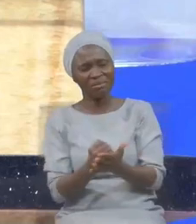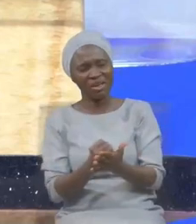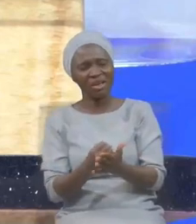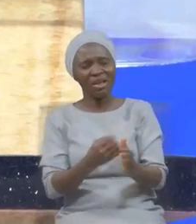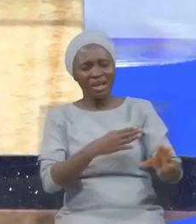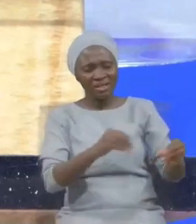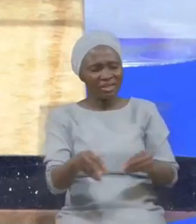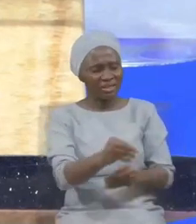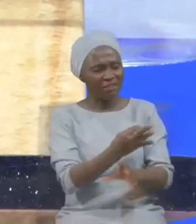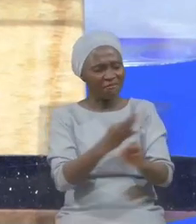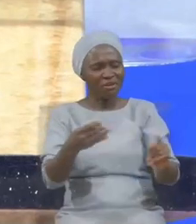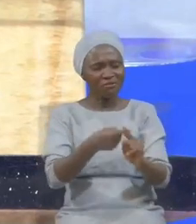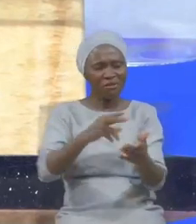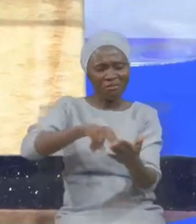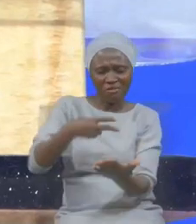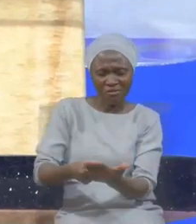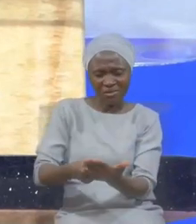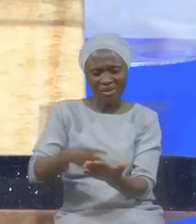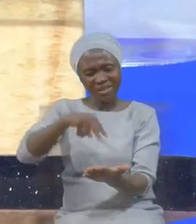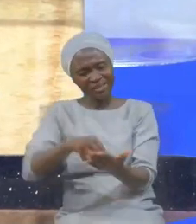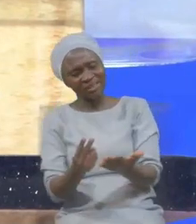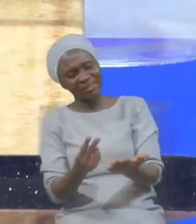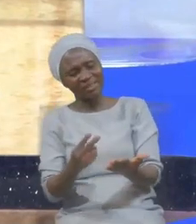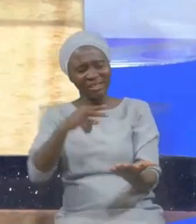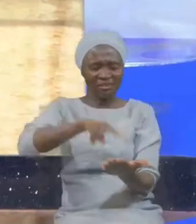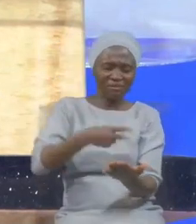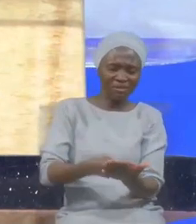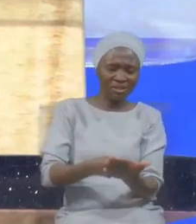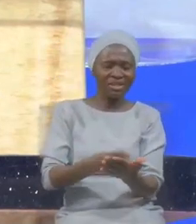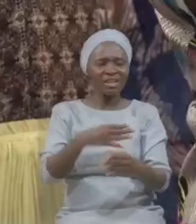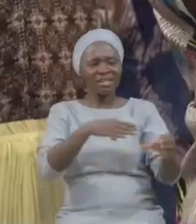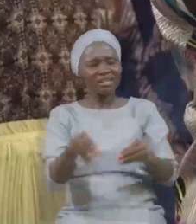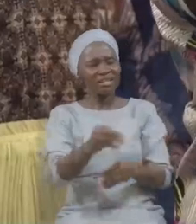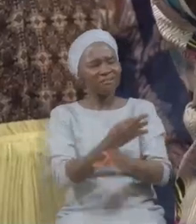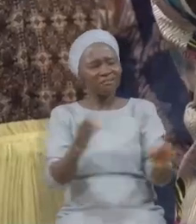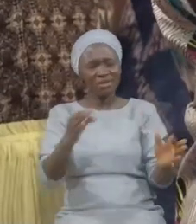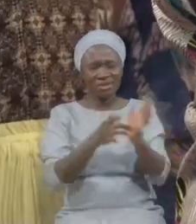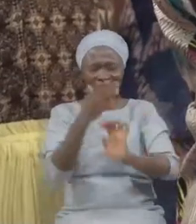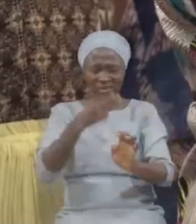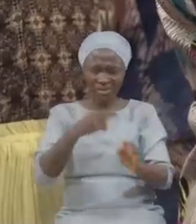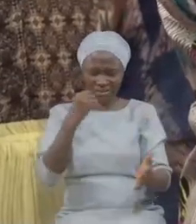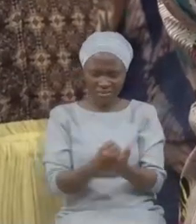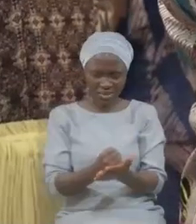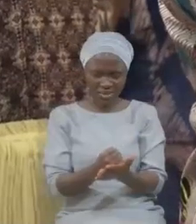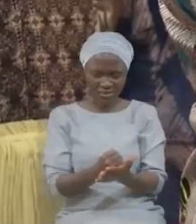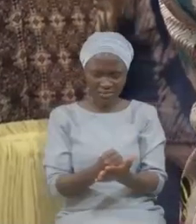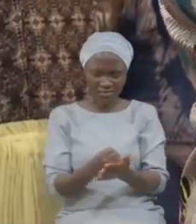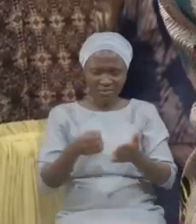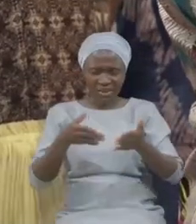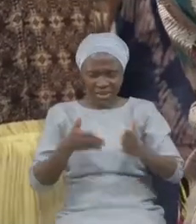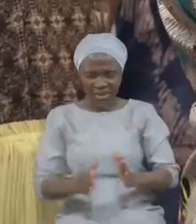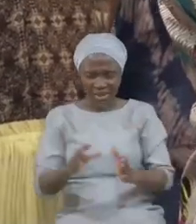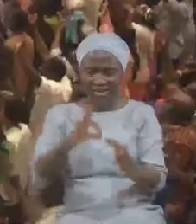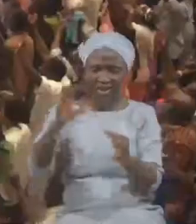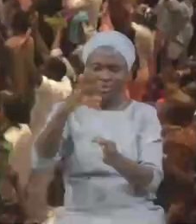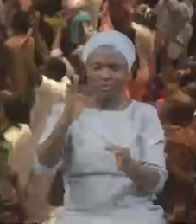chute, affranchis-les. Du doute au sujet de leur salut, affranchis-les. Que l'Esprit